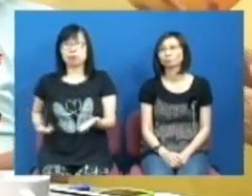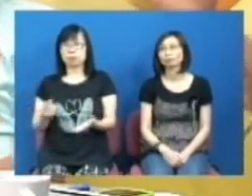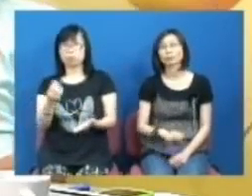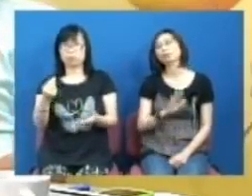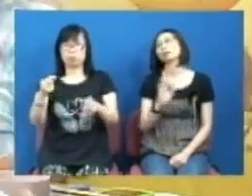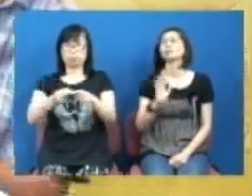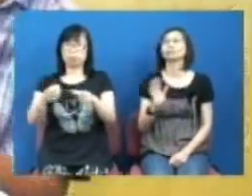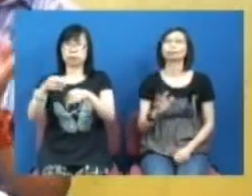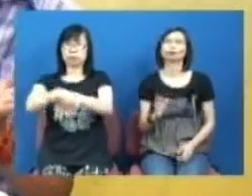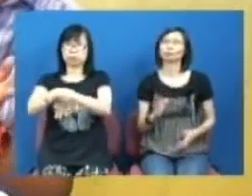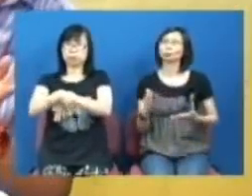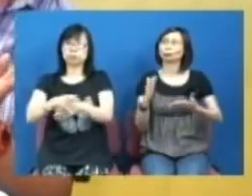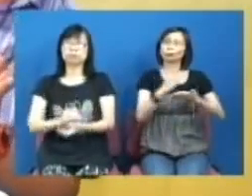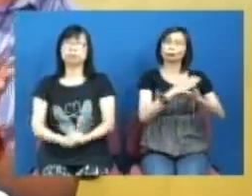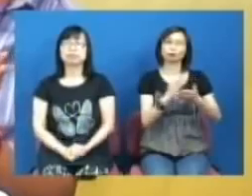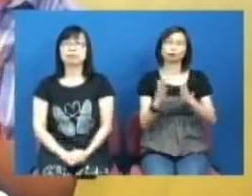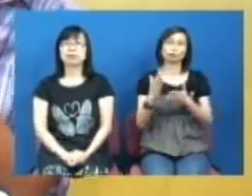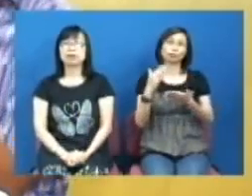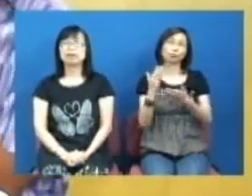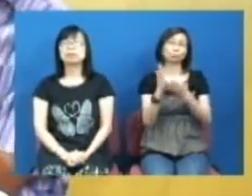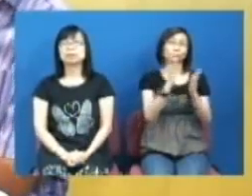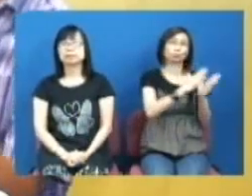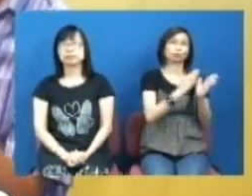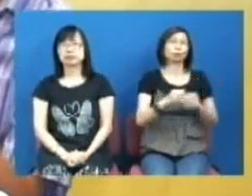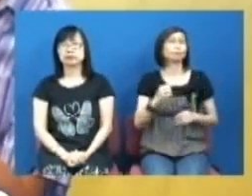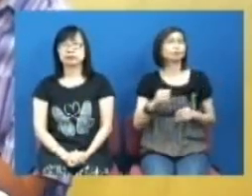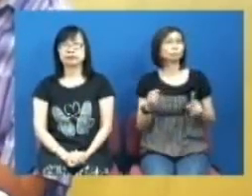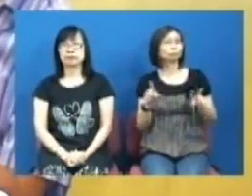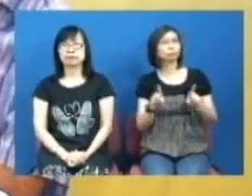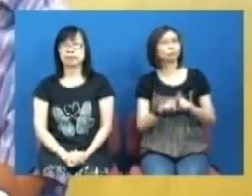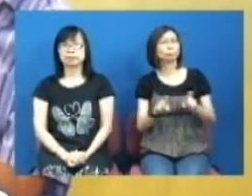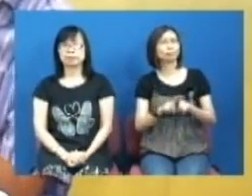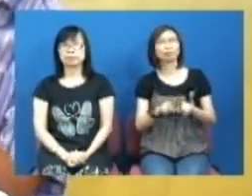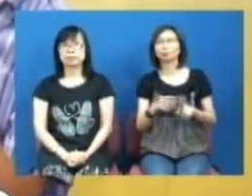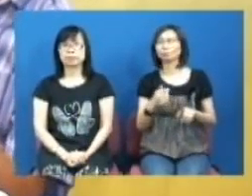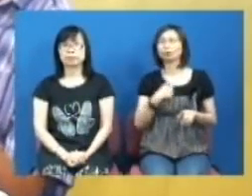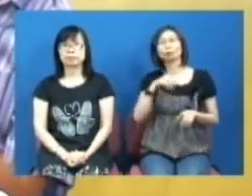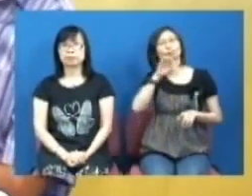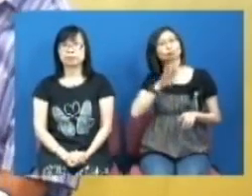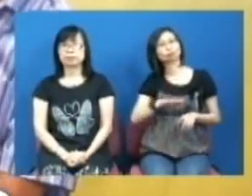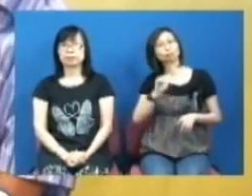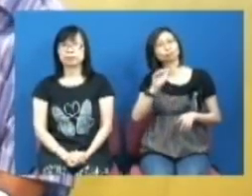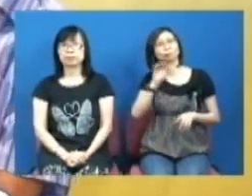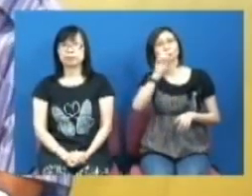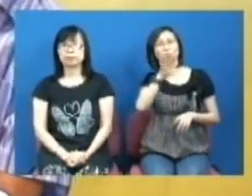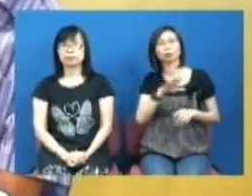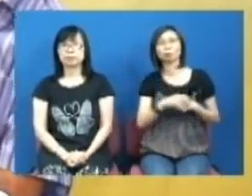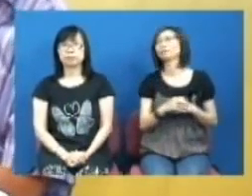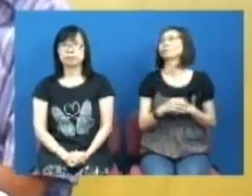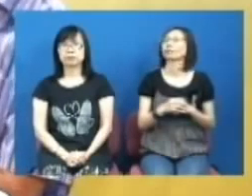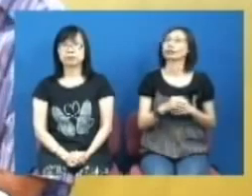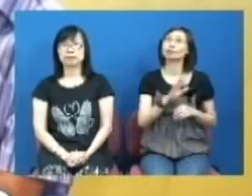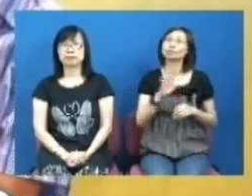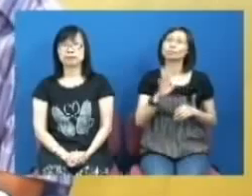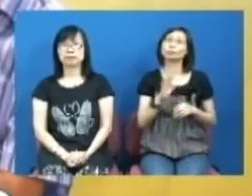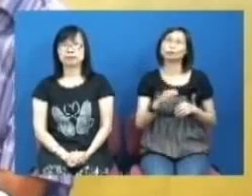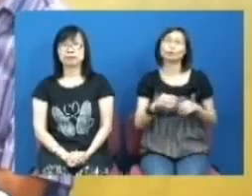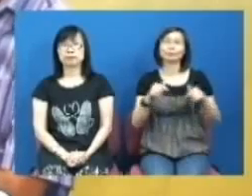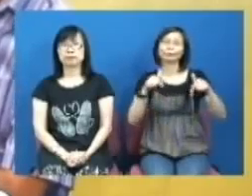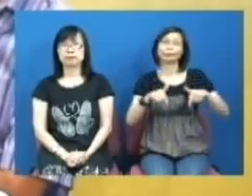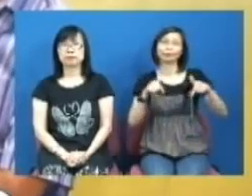會是 side with enemy 那邊嘛。 是啦， 還有一件事就是我可以提話，喂，其實點解唔可以空啊？唔係依個南斯拉夫嗰個